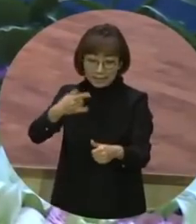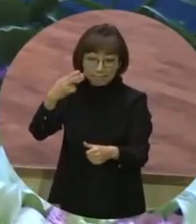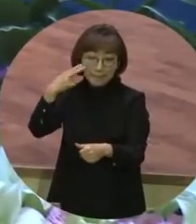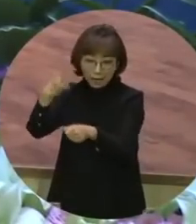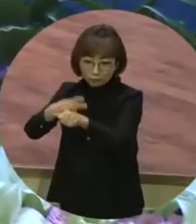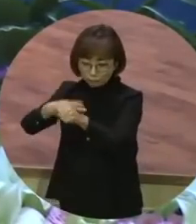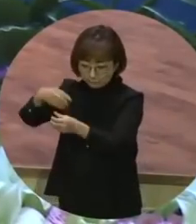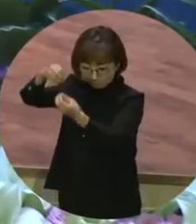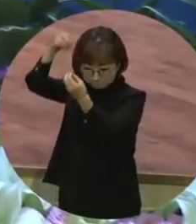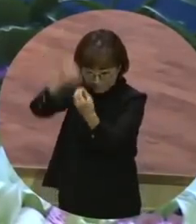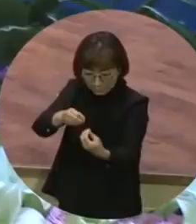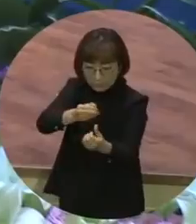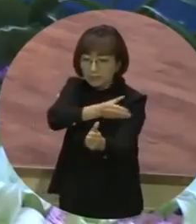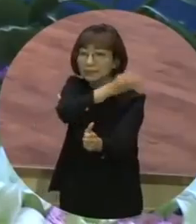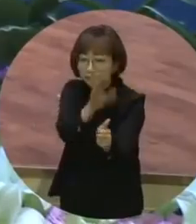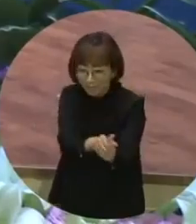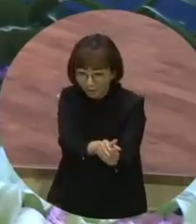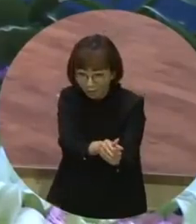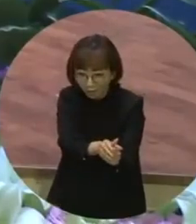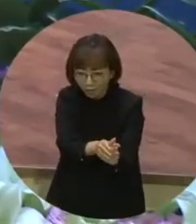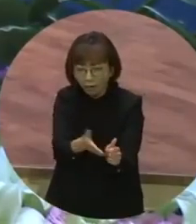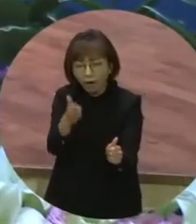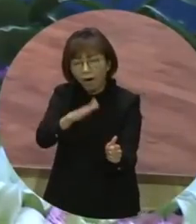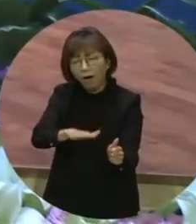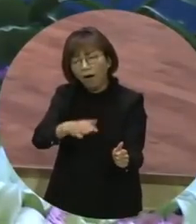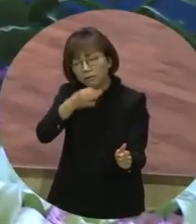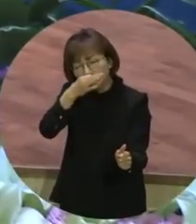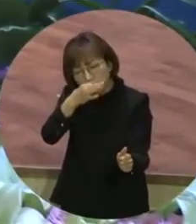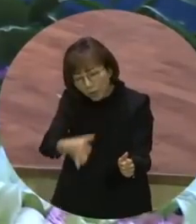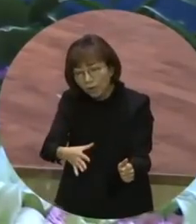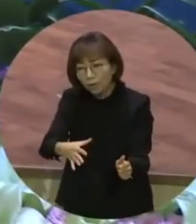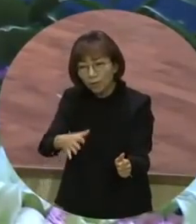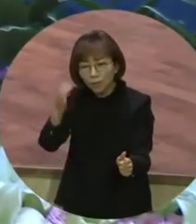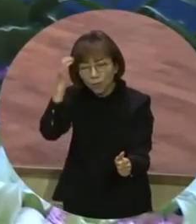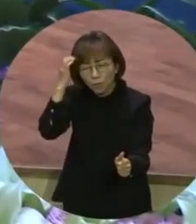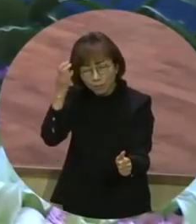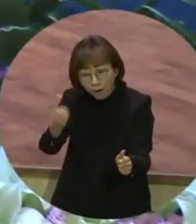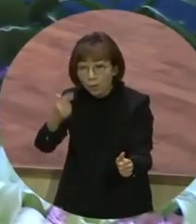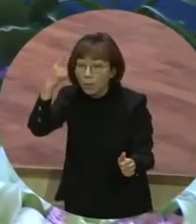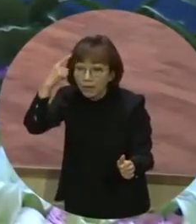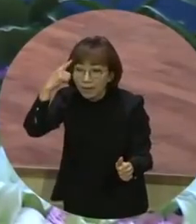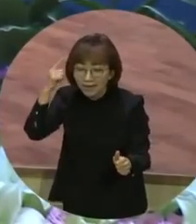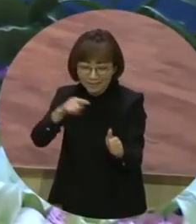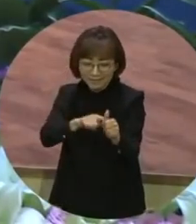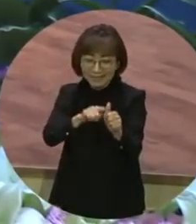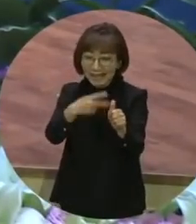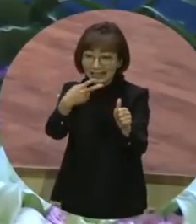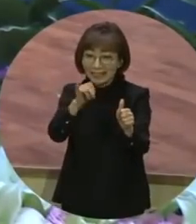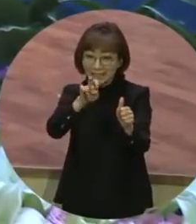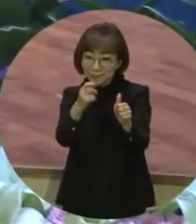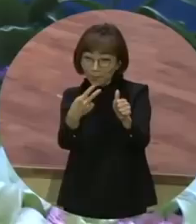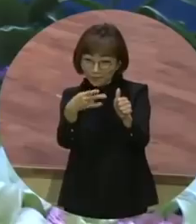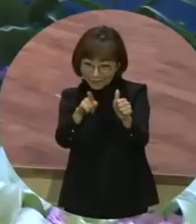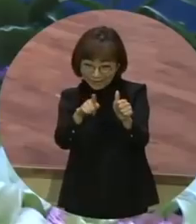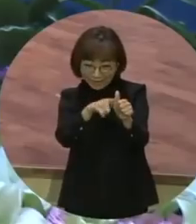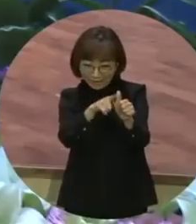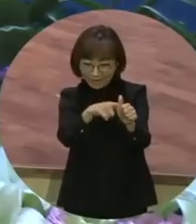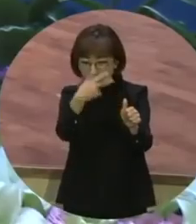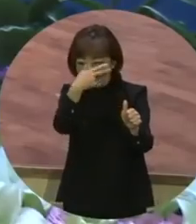이거 세우는데 어려움 많았어요. 왜냐하면요, 디모데는 아버지가